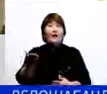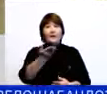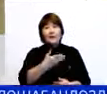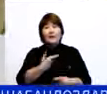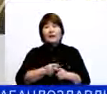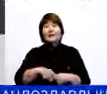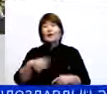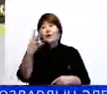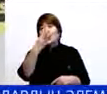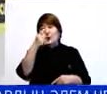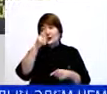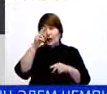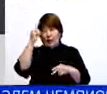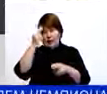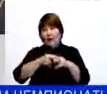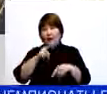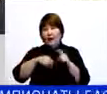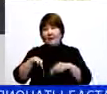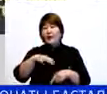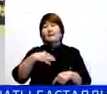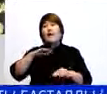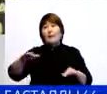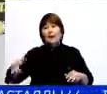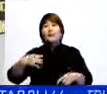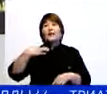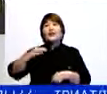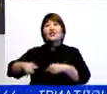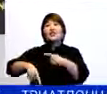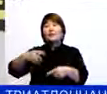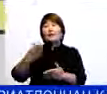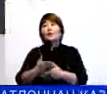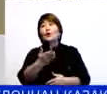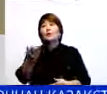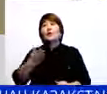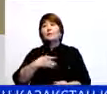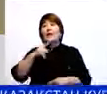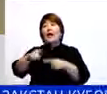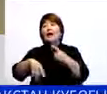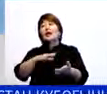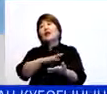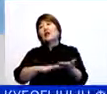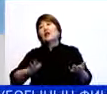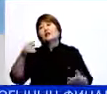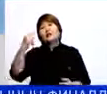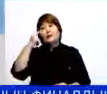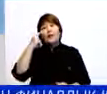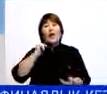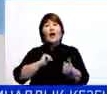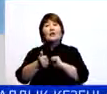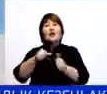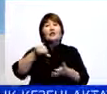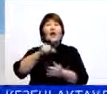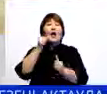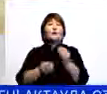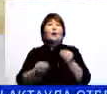4 ағайындымыз. Бәрімізде балдарымыз бар, немерелеріміз бар. Солар енді бізден кейін ары қарай жалғастырады деп ойлаймын. Жарыс жолындағы